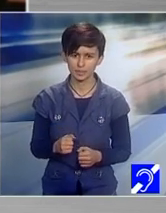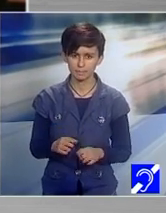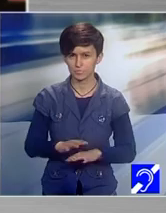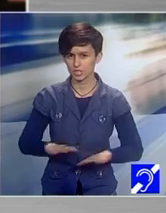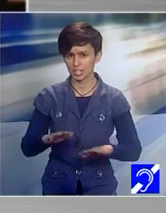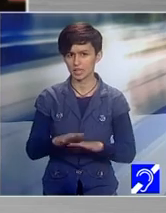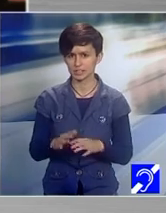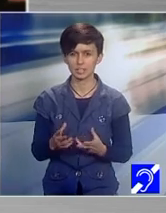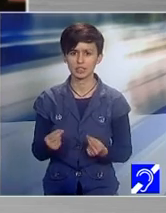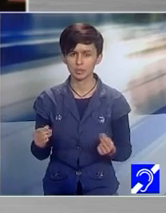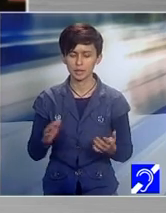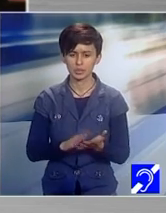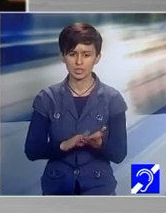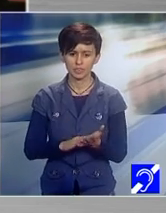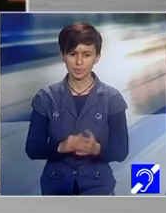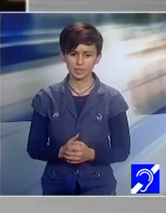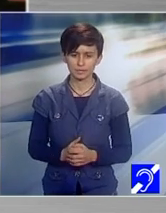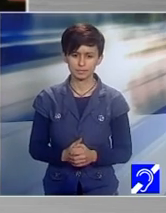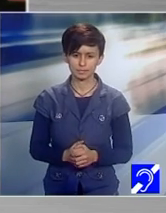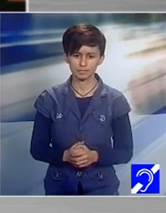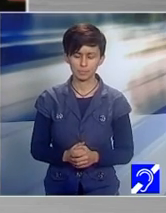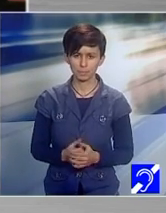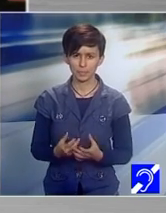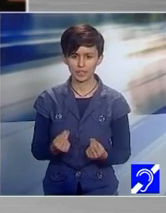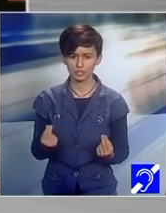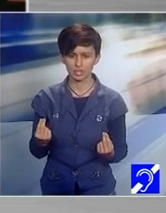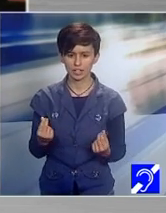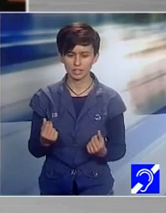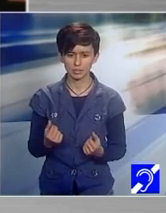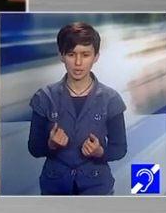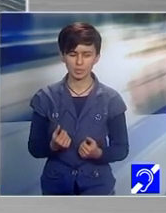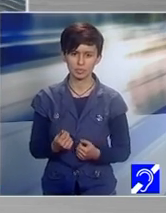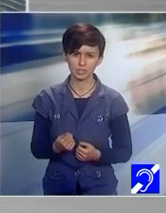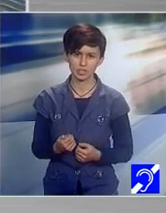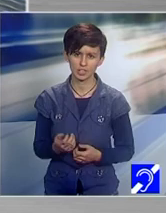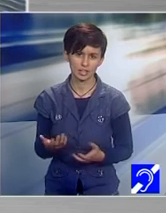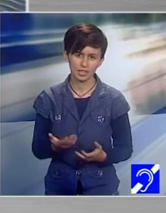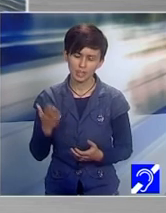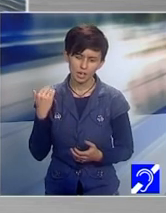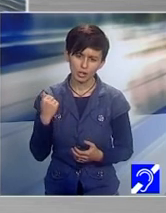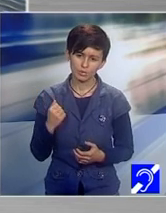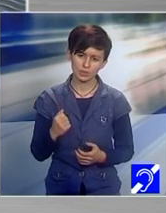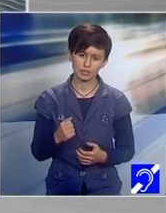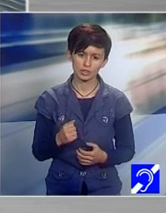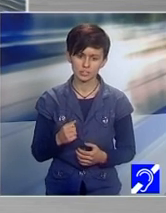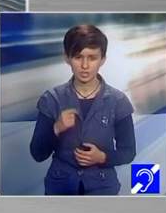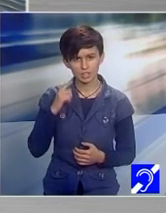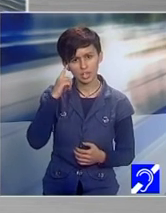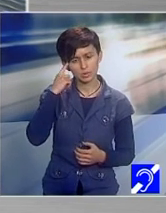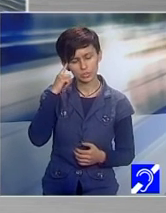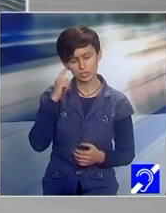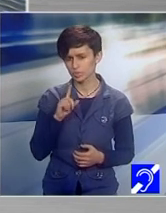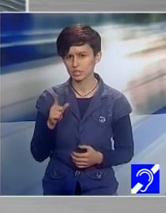departe. Ce au fost majoritatea s-au prins. Nu este un, după cum am spus, nu e un fenomen să spun